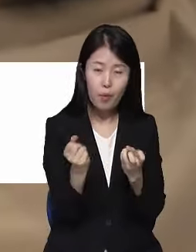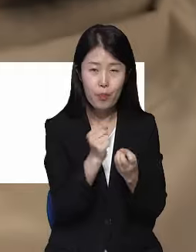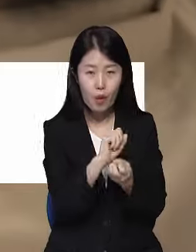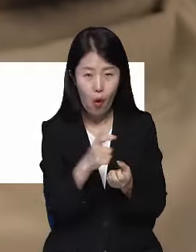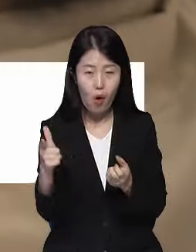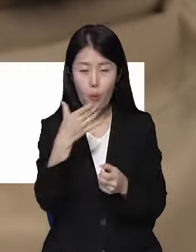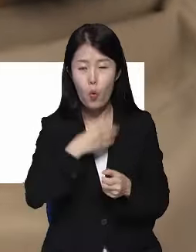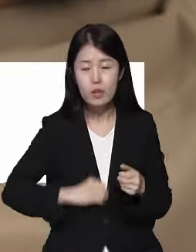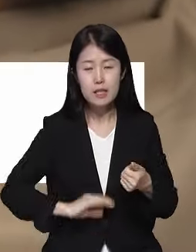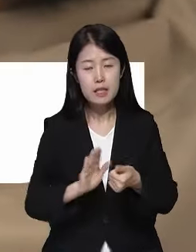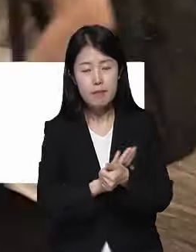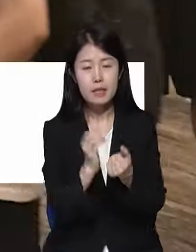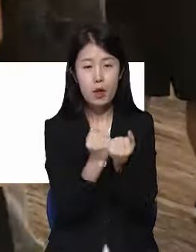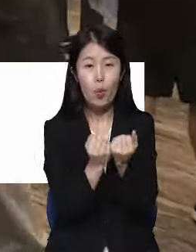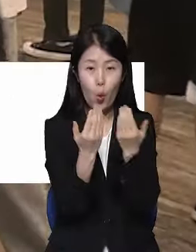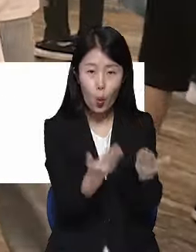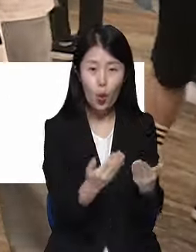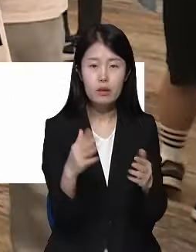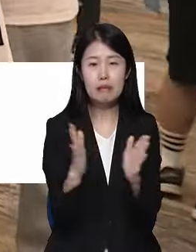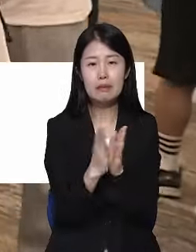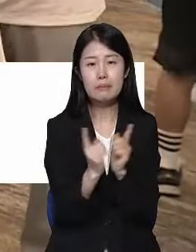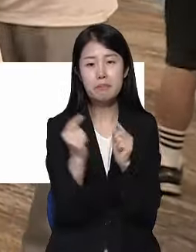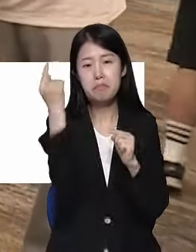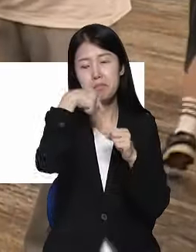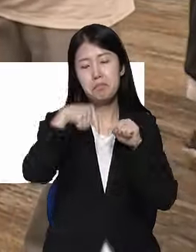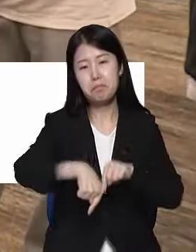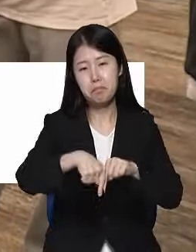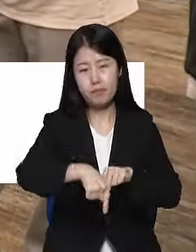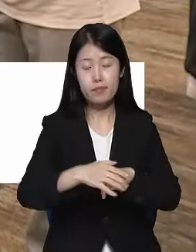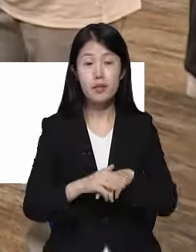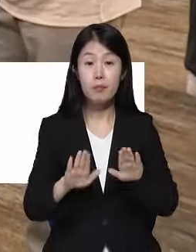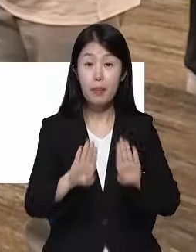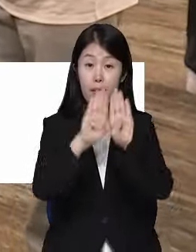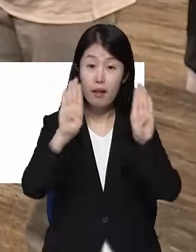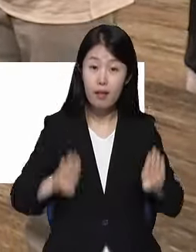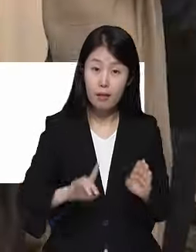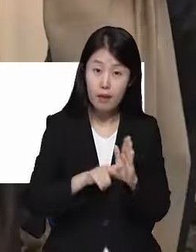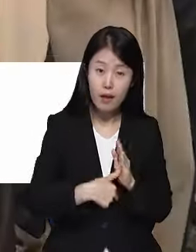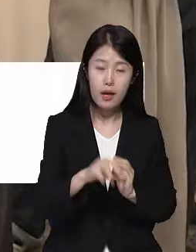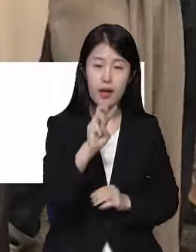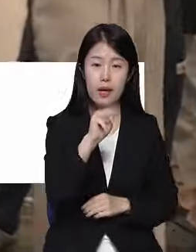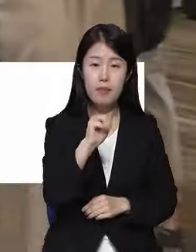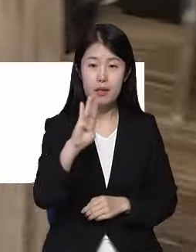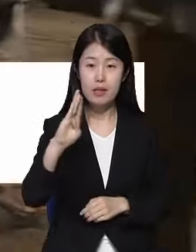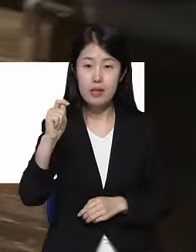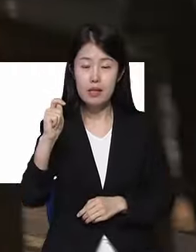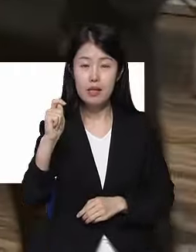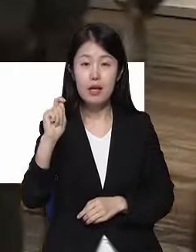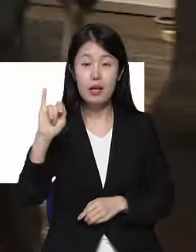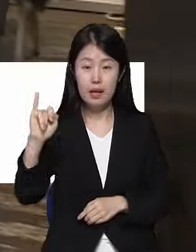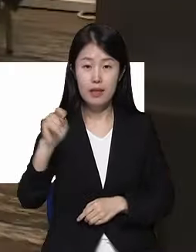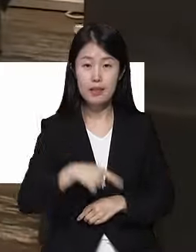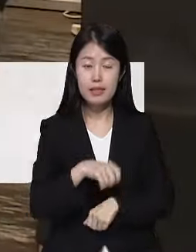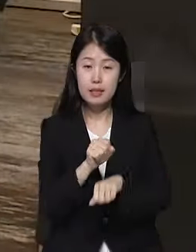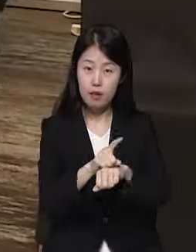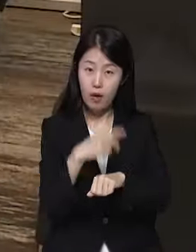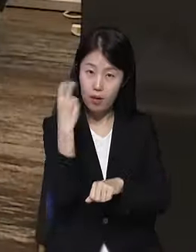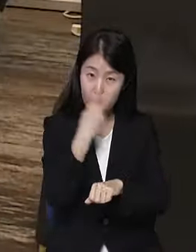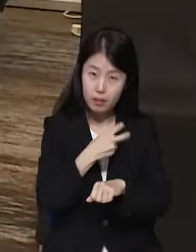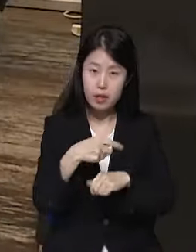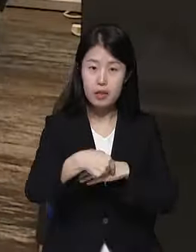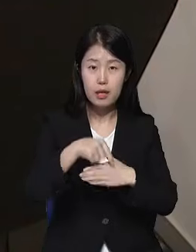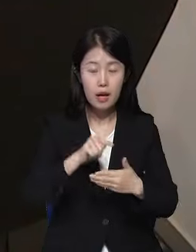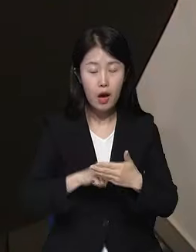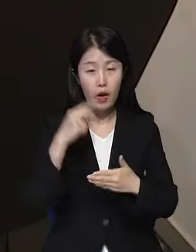채용 박람회를 개최했습니다. 이번 박람회에서는 이력서 컨설팅과 MBTI 성격 유형 검사, 직업 심리 검사